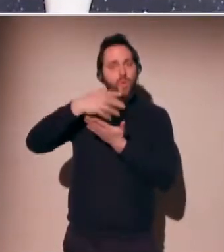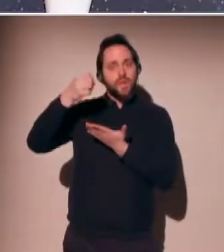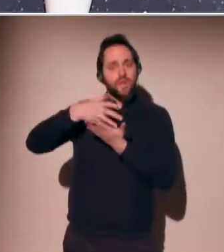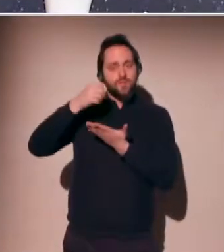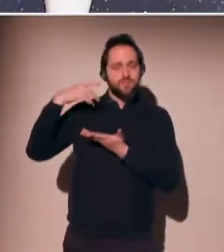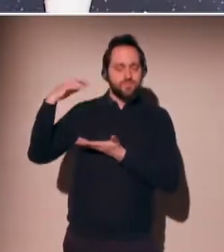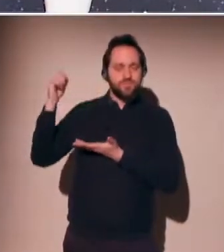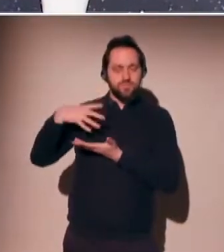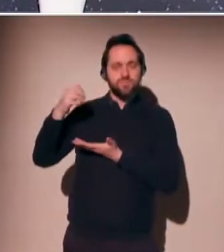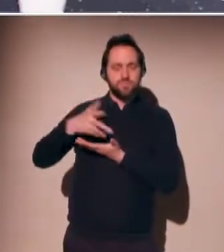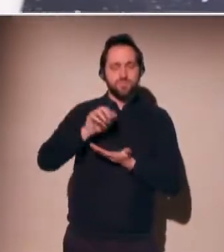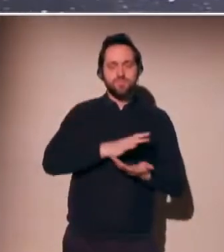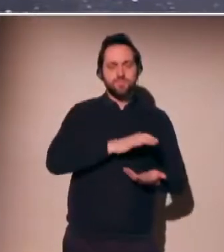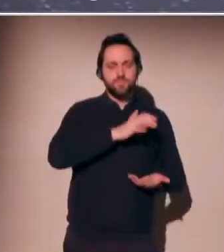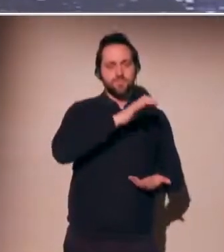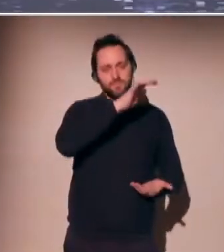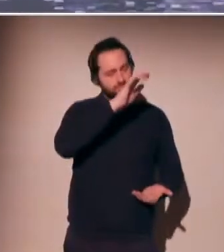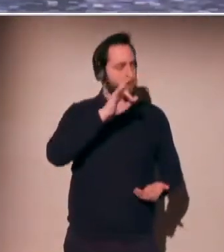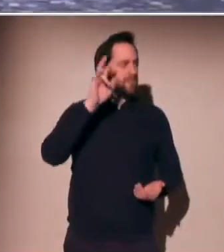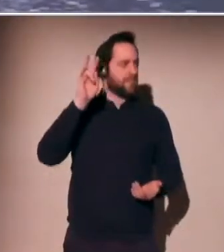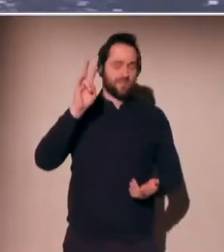femmes qui ont dit qu'elles avaient été